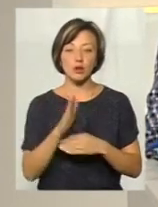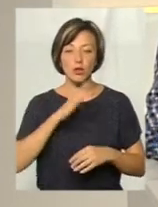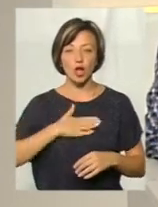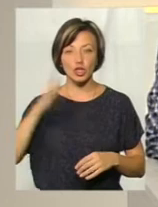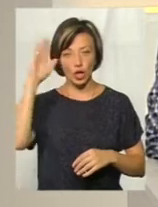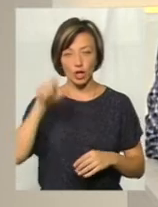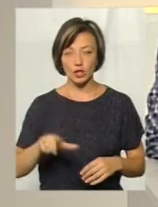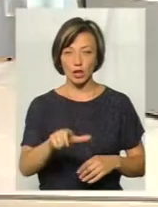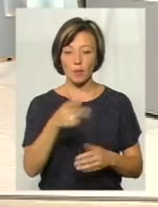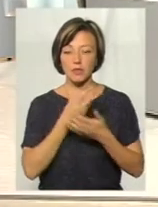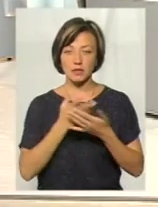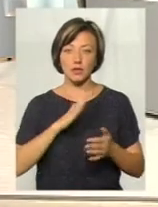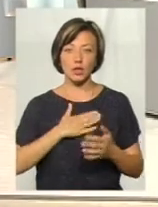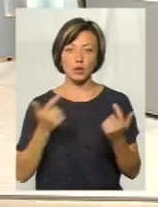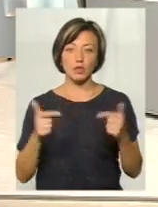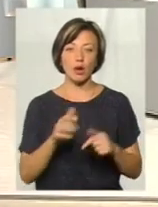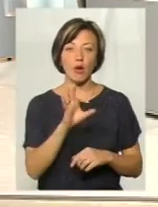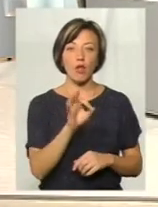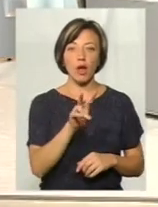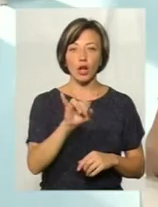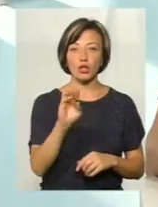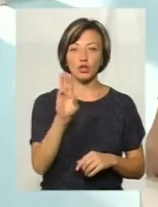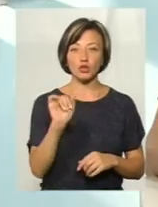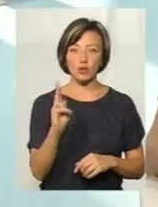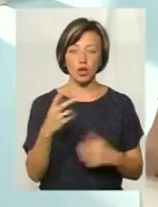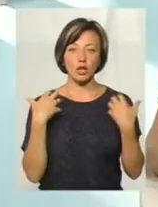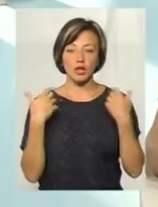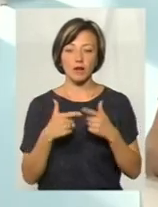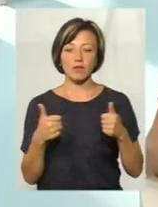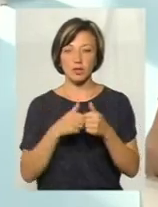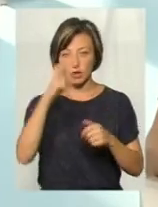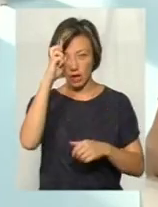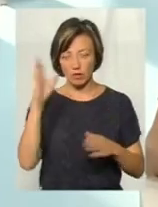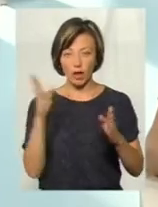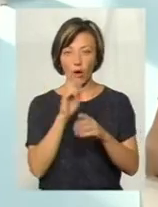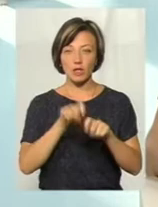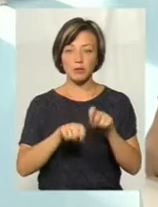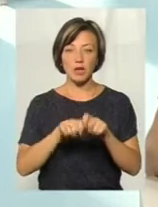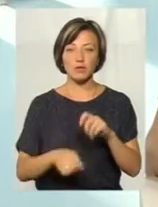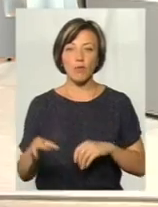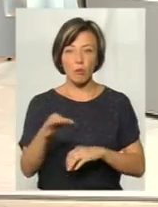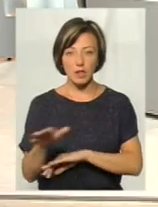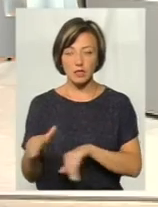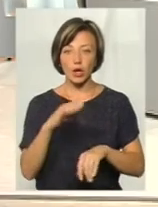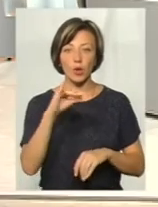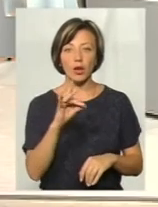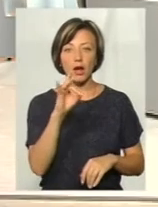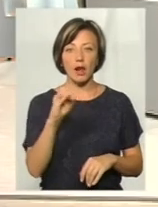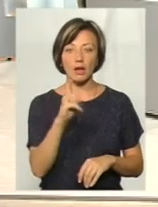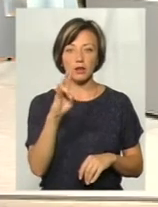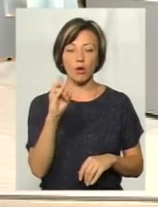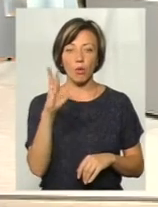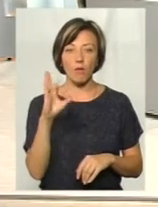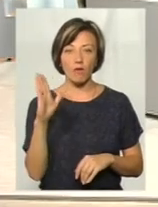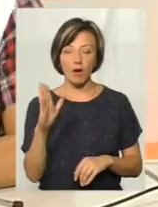Я представлю, перш за все, наших гостей. Це Олег Хліщук, начальник відділу Державної екологічної інспекції Хмельницької області, та Юрій Резніков, голова